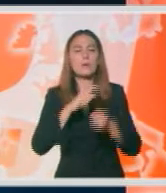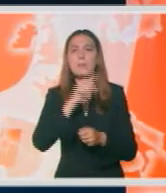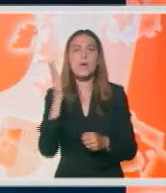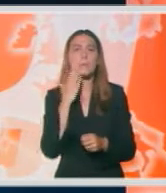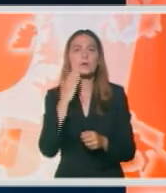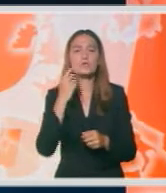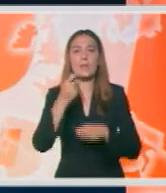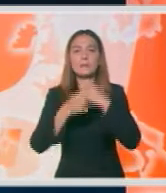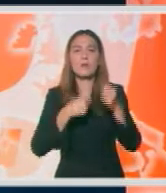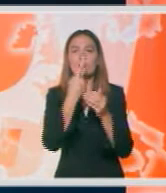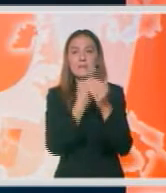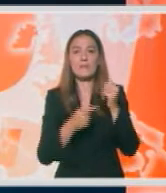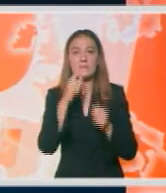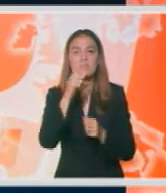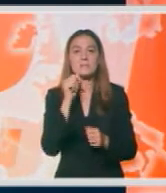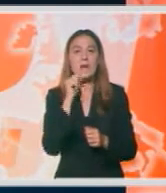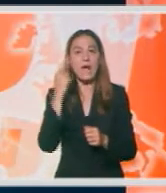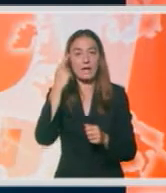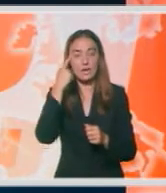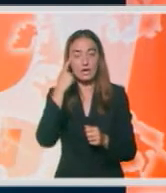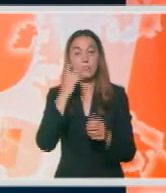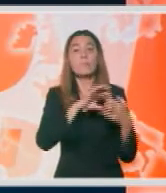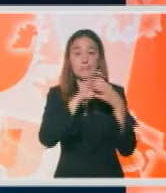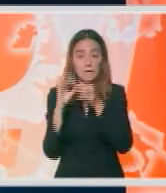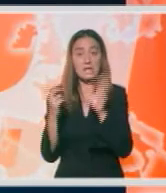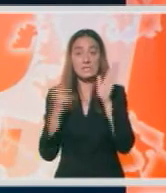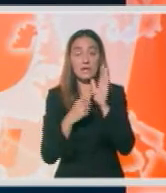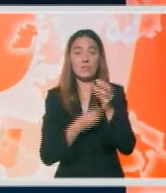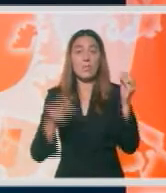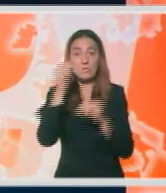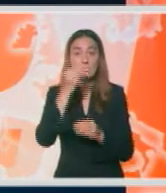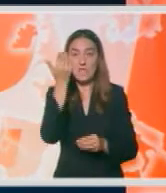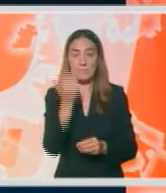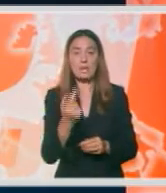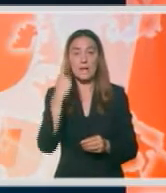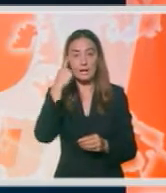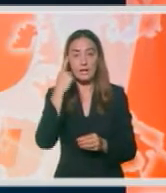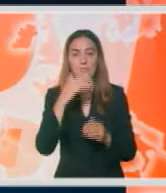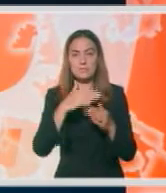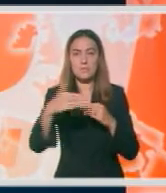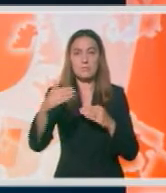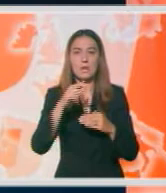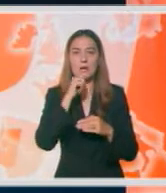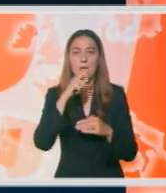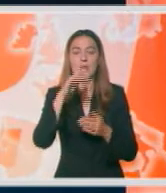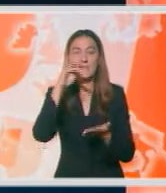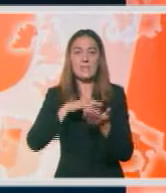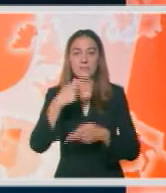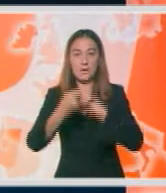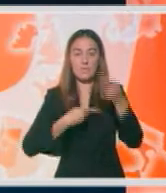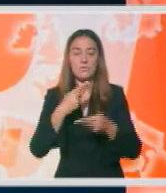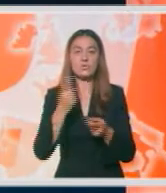američki trgovinski deficit sa Kinom. Međutim, sve češći zahtevi za povećanjem plata u kineskim priobalnim proizvođačkim centrima